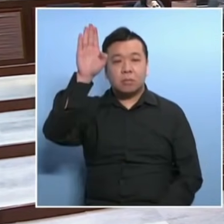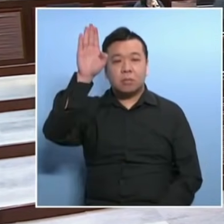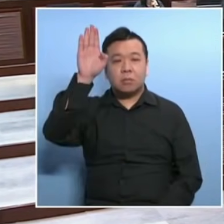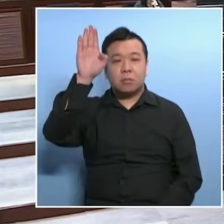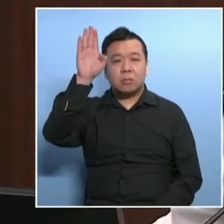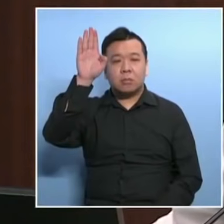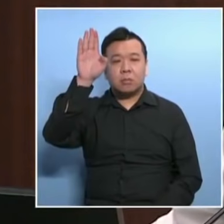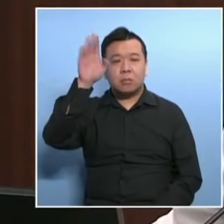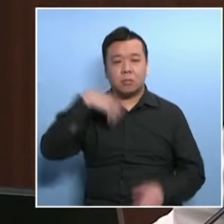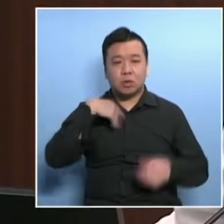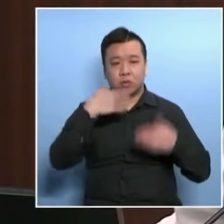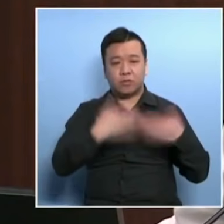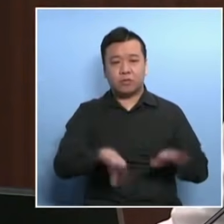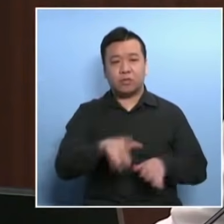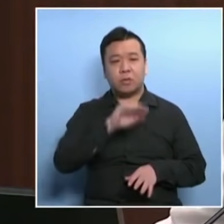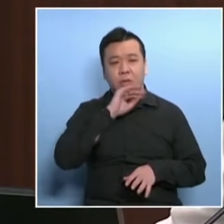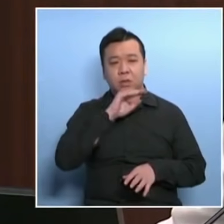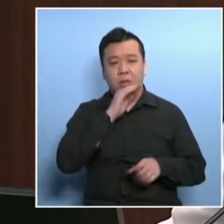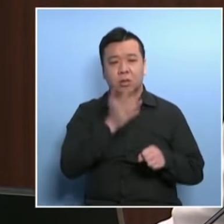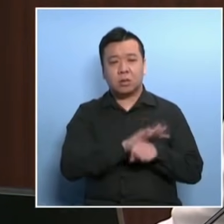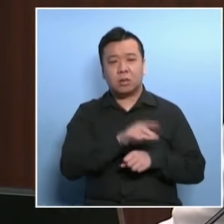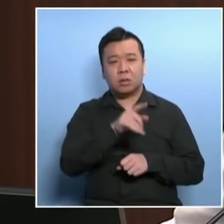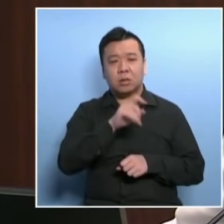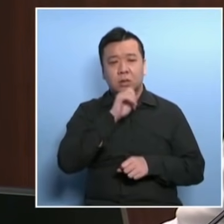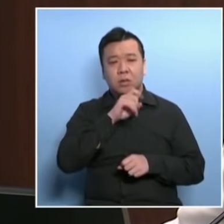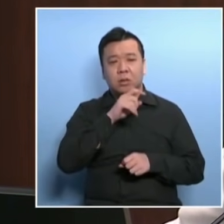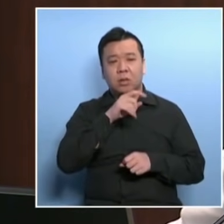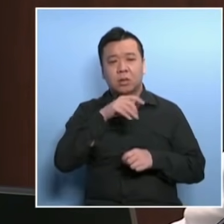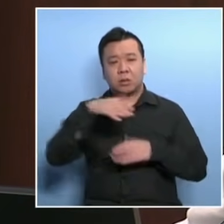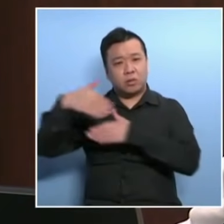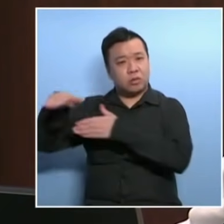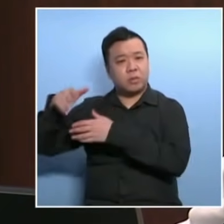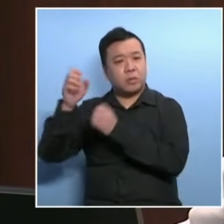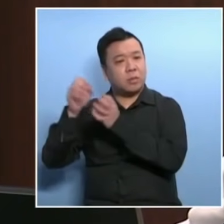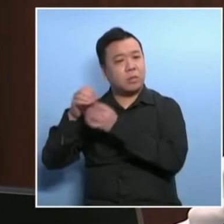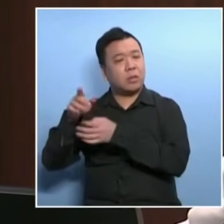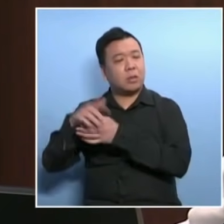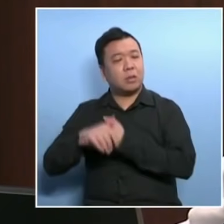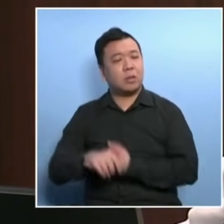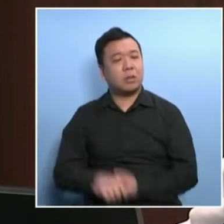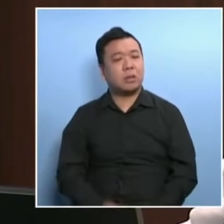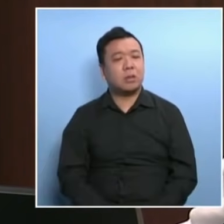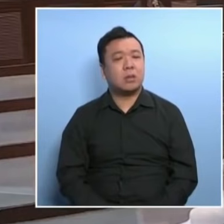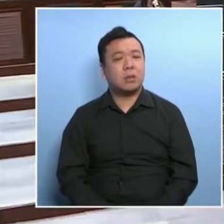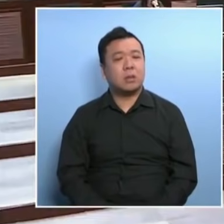我們已經完結了，你可以陣間同楊局長在外面繼續討論。